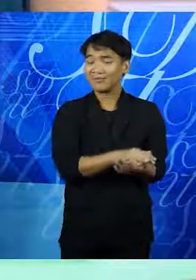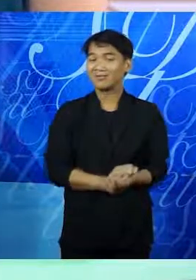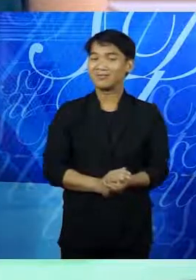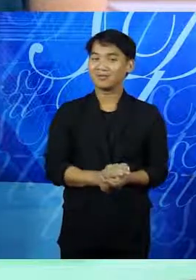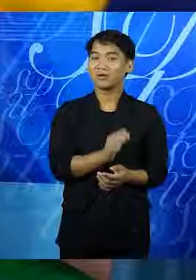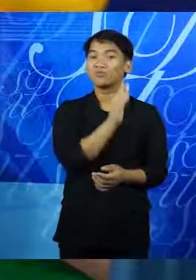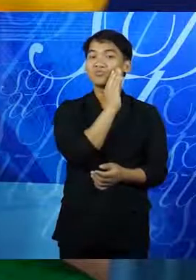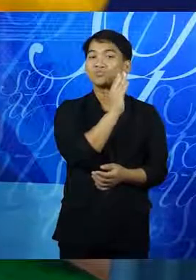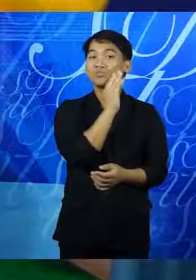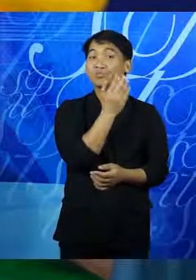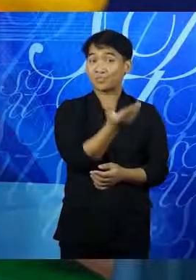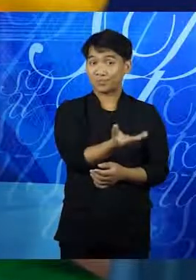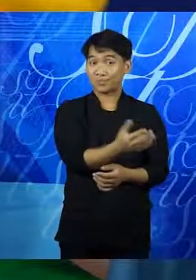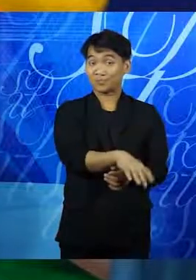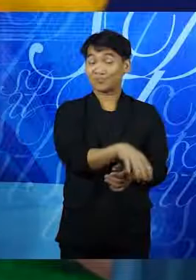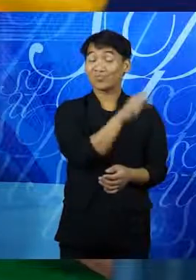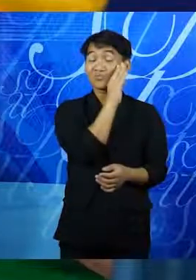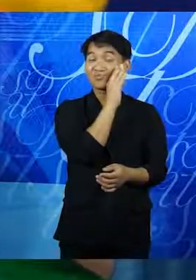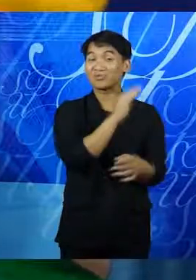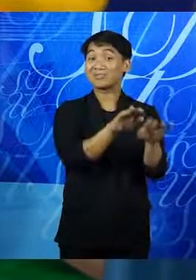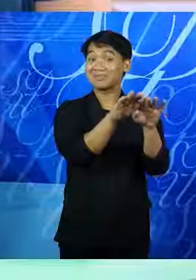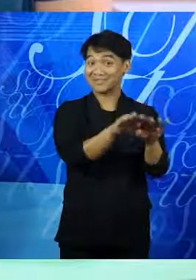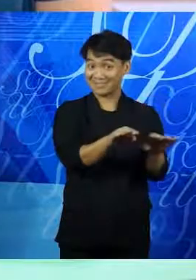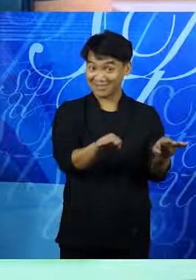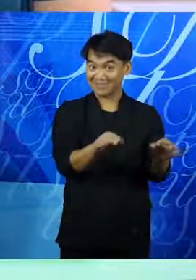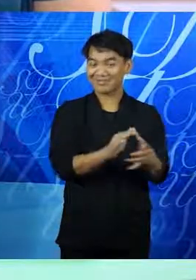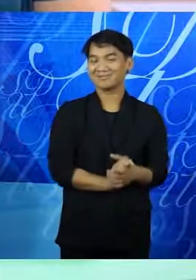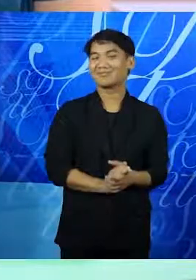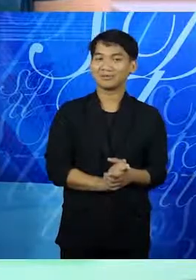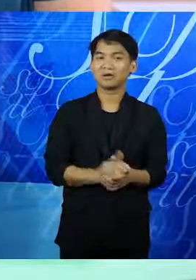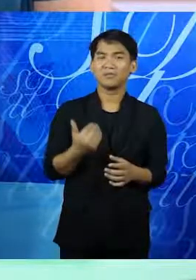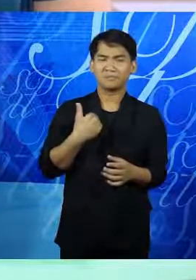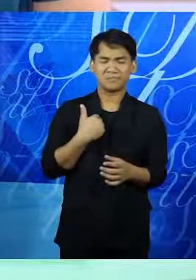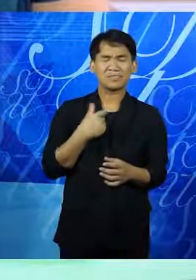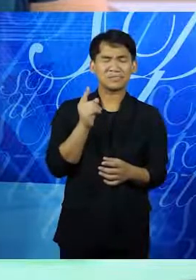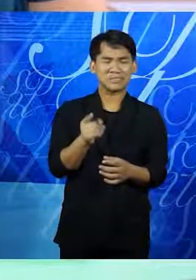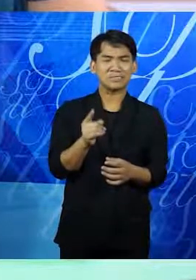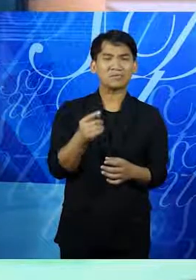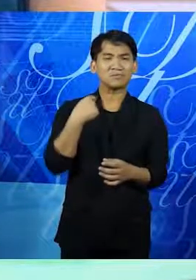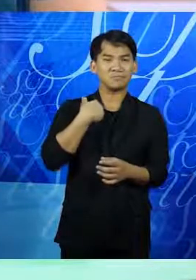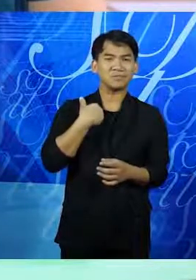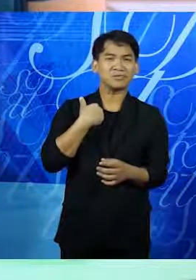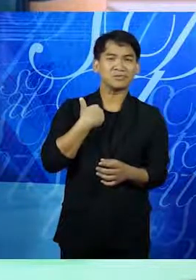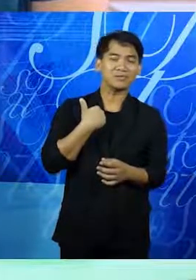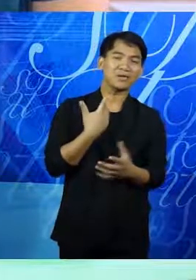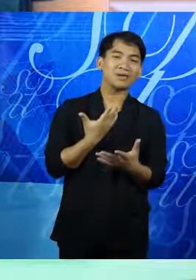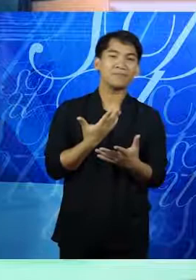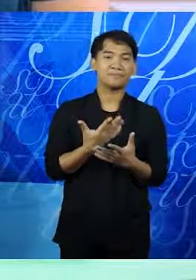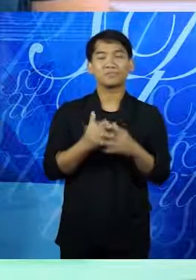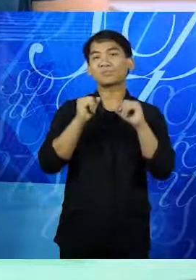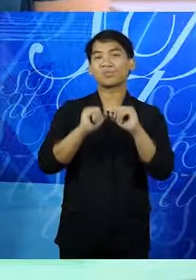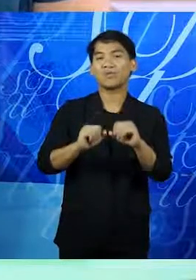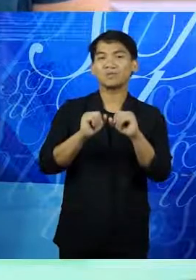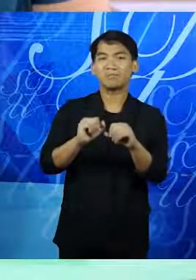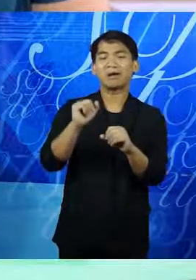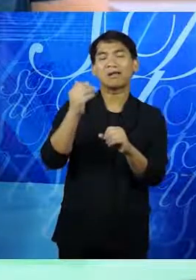เป็นบทบาทสมมุติผู้ที่จะมาเป็นเด็กเนี่ยนะคะก็สมมุตินะคะจริงๆแล้วเนี่ยจะมีวุฒิภาวะที่เกินกว่าใน